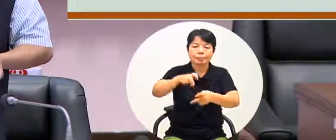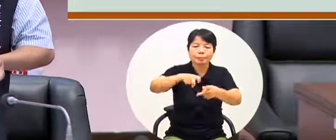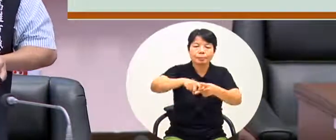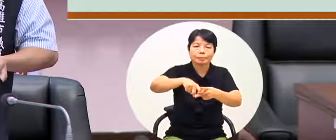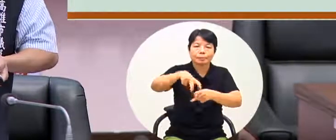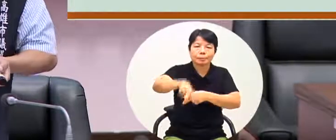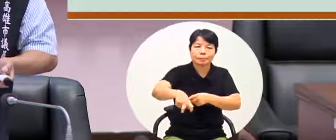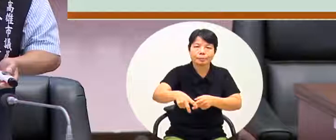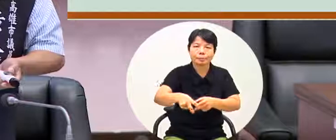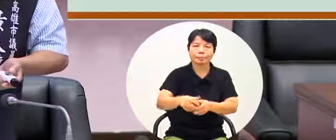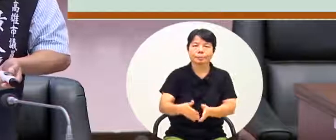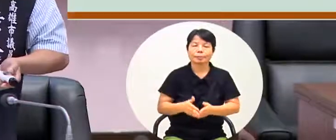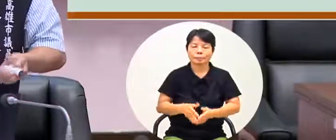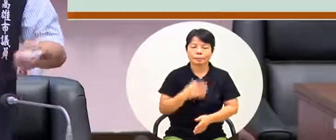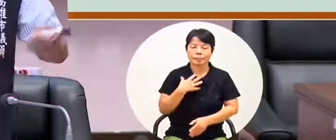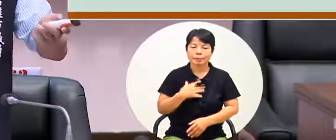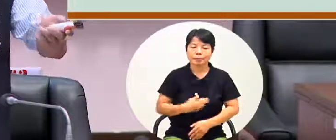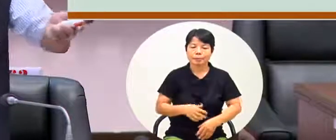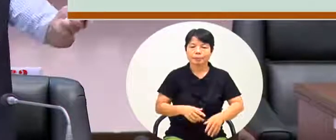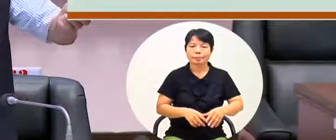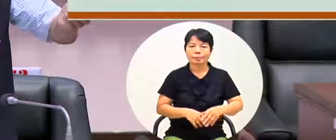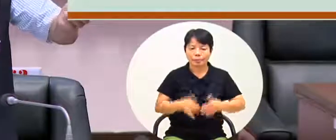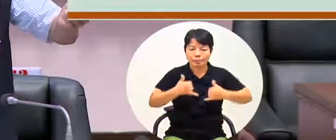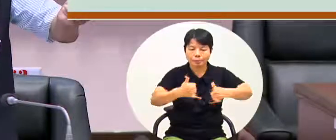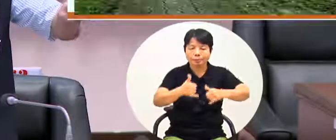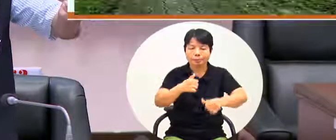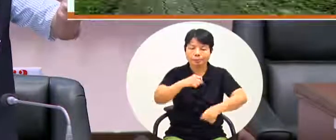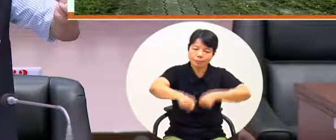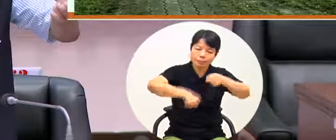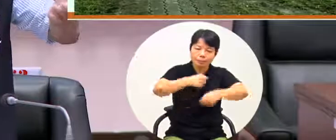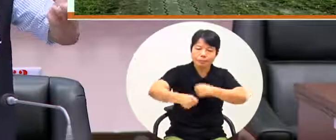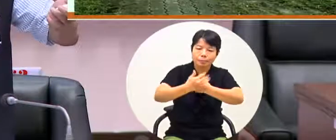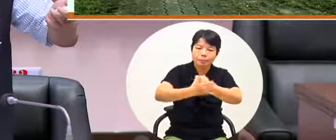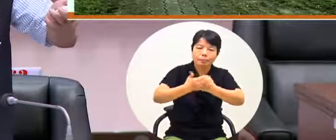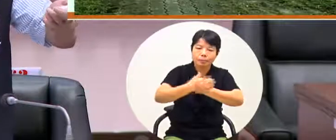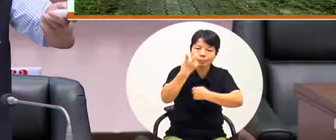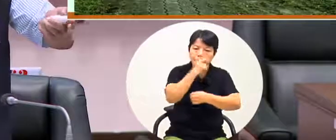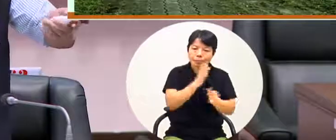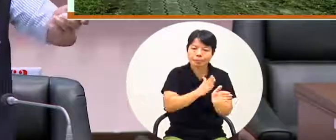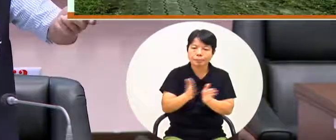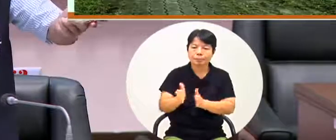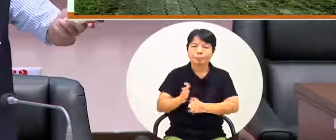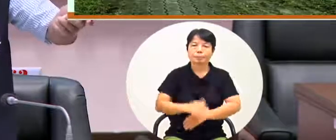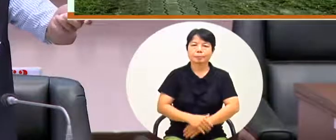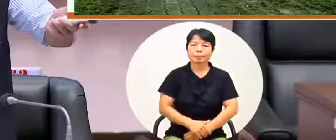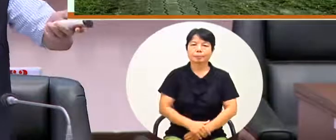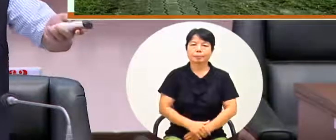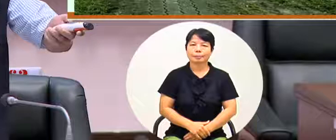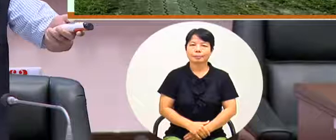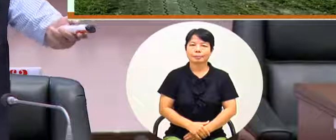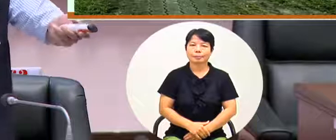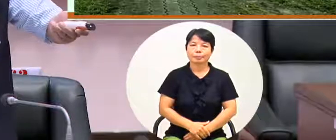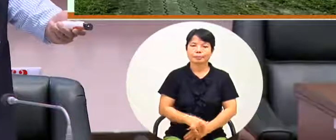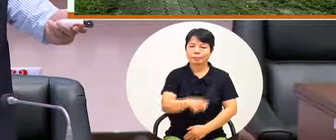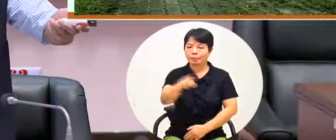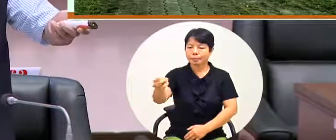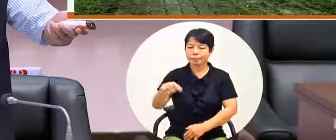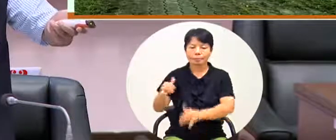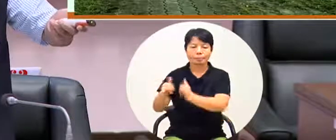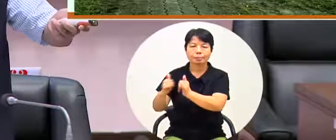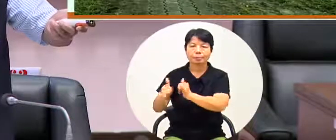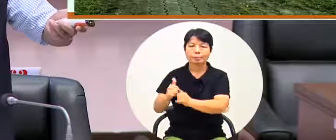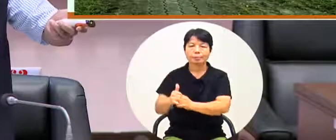这自行车的这维护管理吼，已经啊，地方民众反映吼，另外一些这个实在，